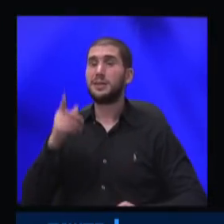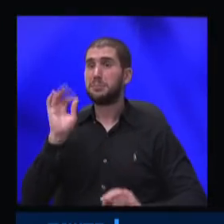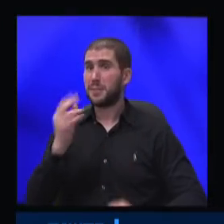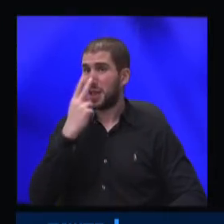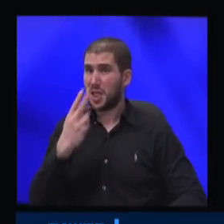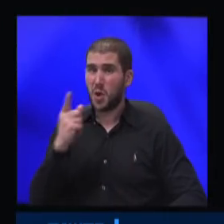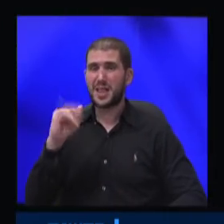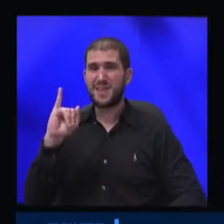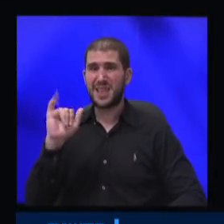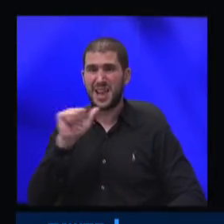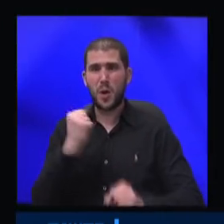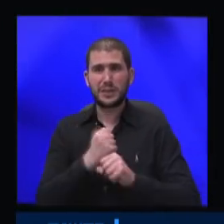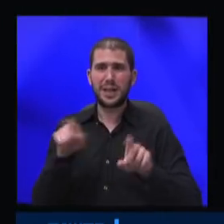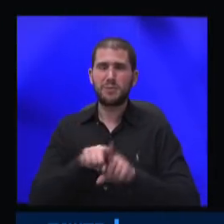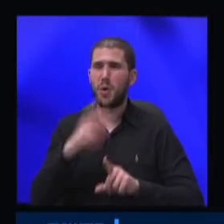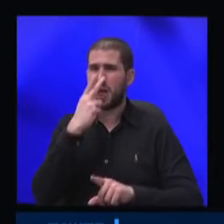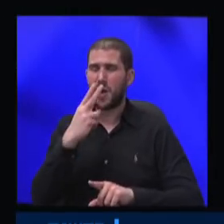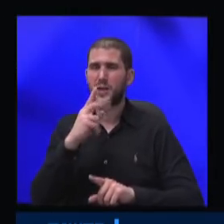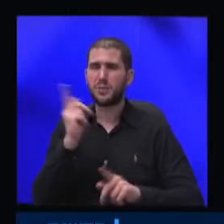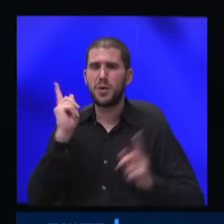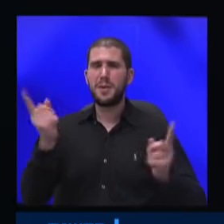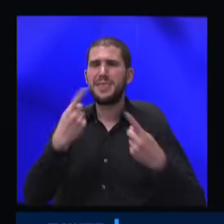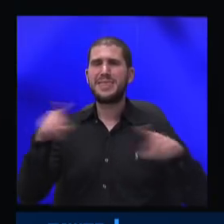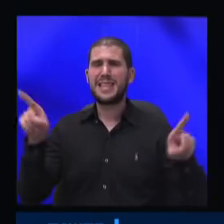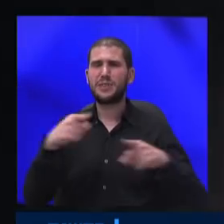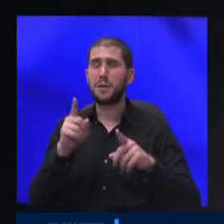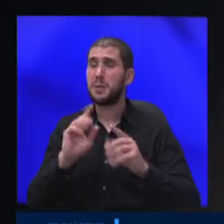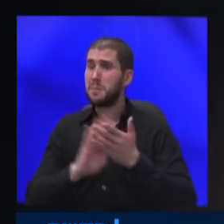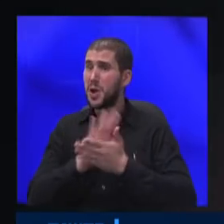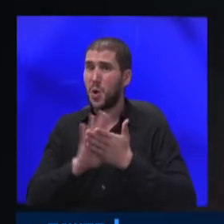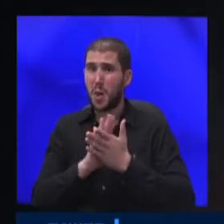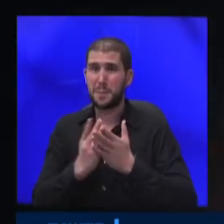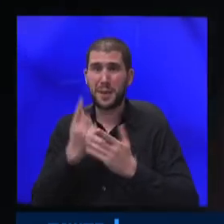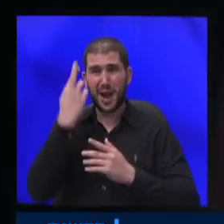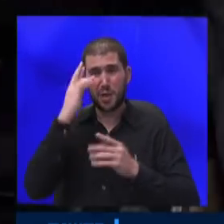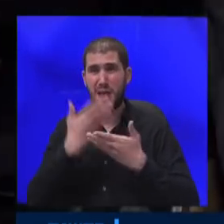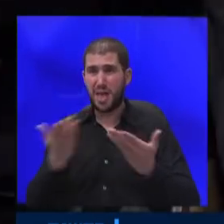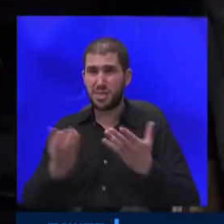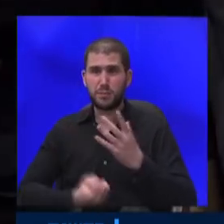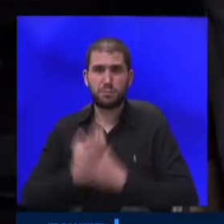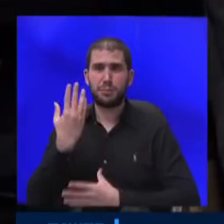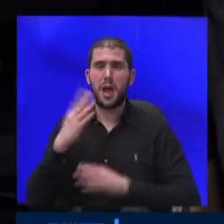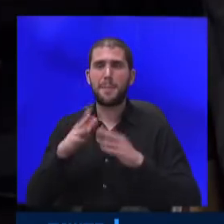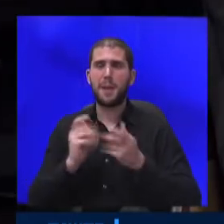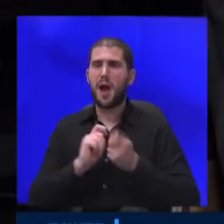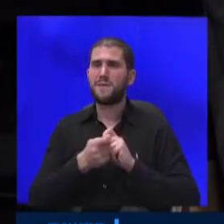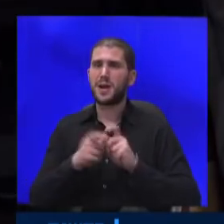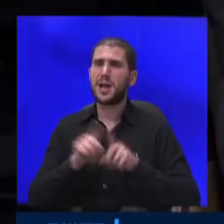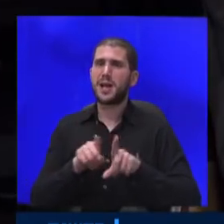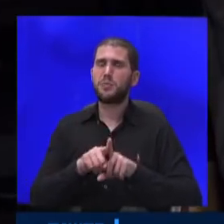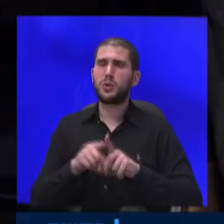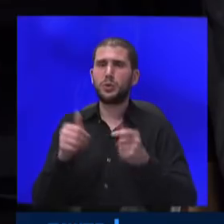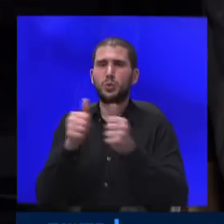יבגני אריה עושה את זה. זה כמו לראות ניצוח התזמורת. מכלום, מאין רעיון, הבמה נהיית דימוי